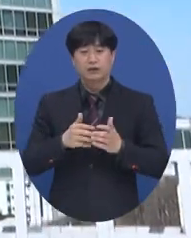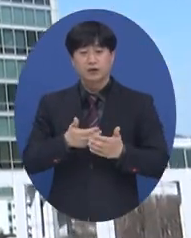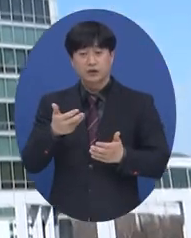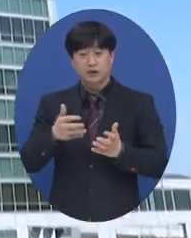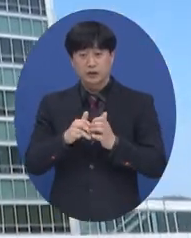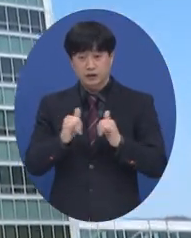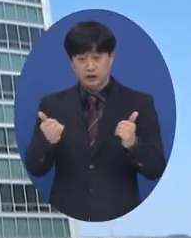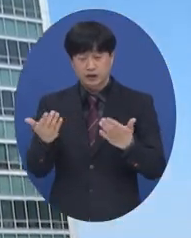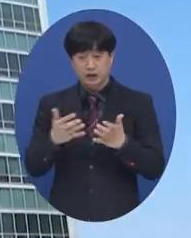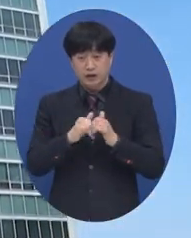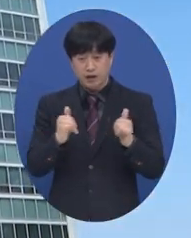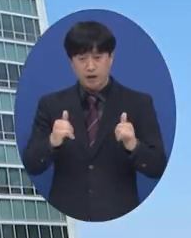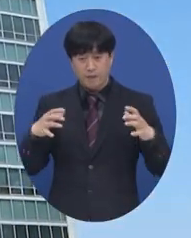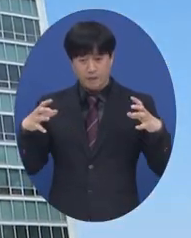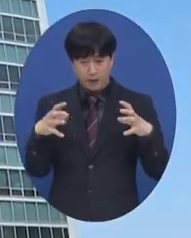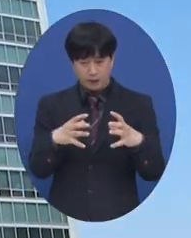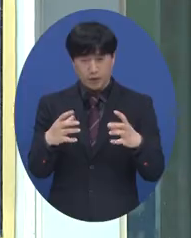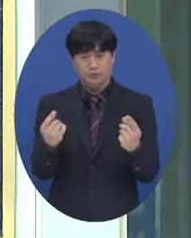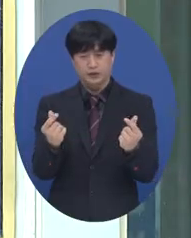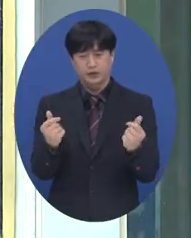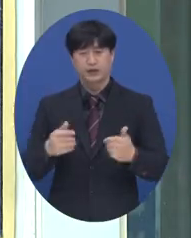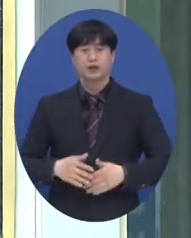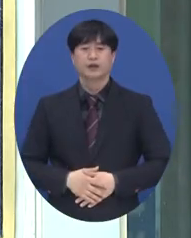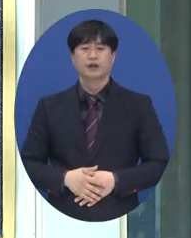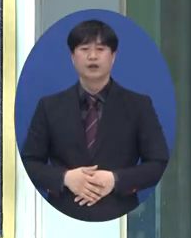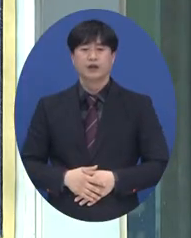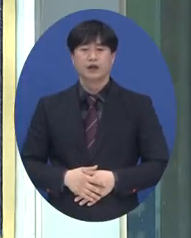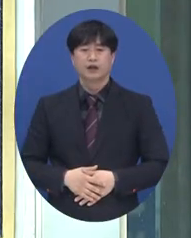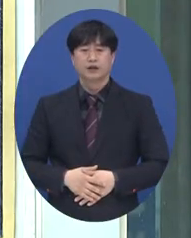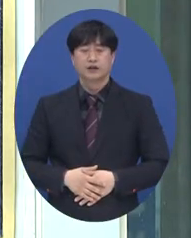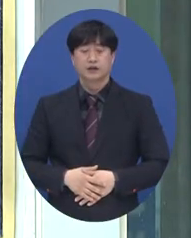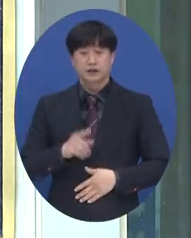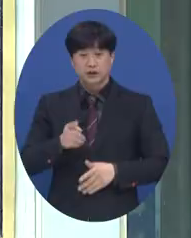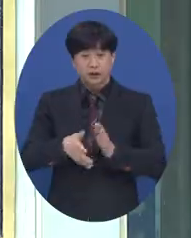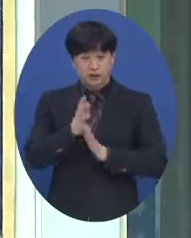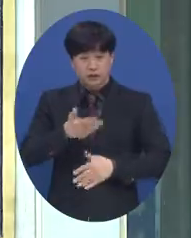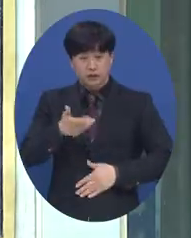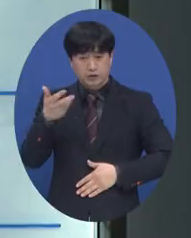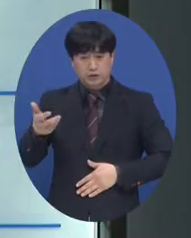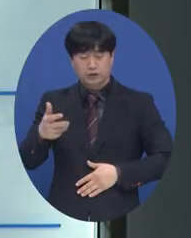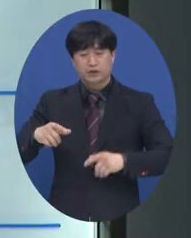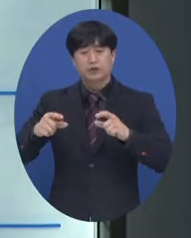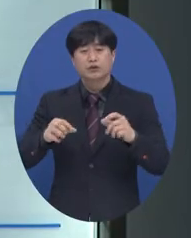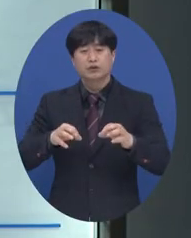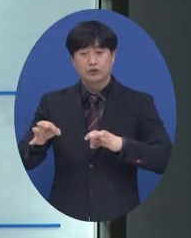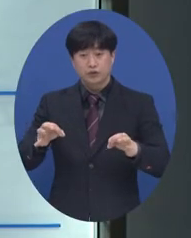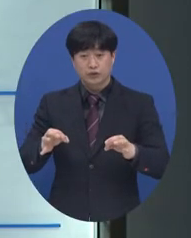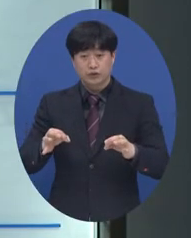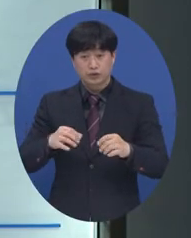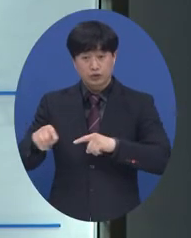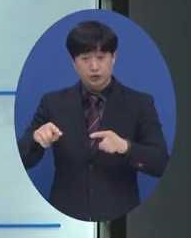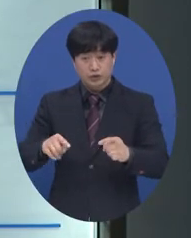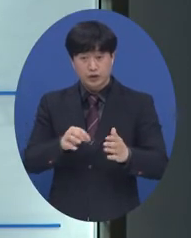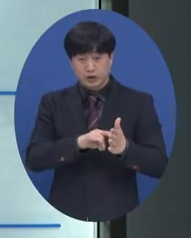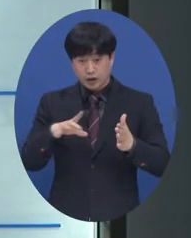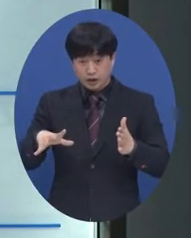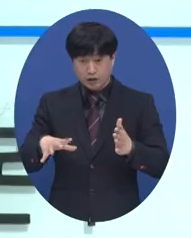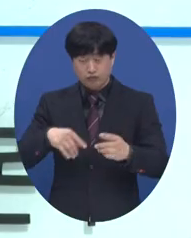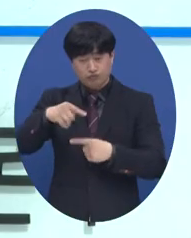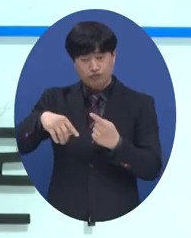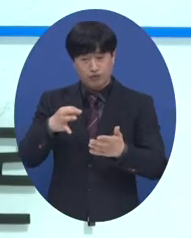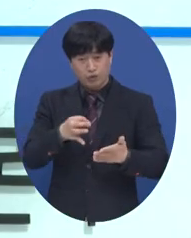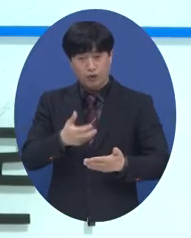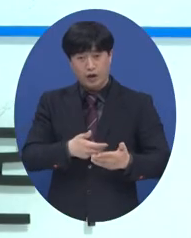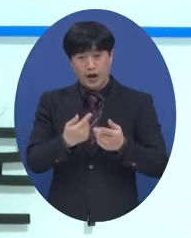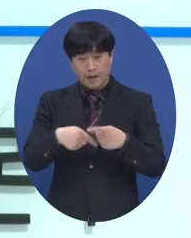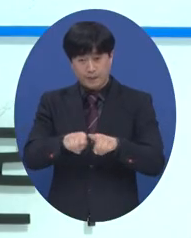수를 전부 합친 규모와 엇비슷합니다. 이들 기관이 이전지 지자체에 내는 세금과 운영 자금 등도